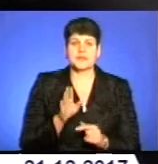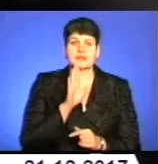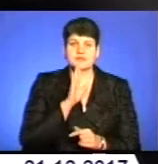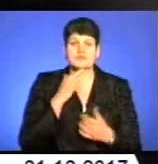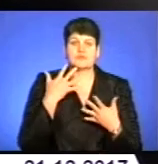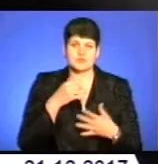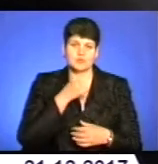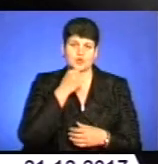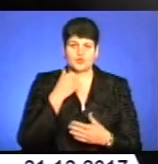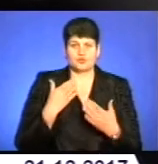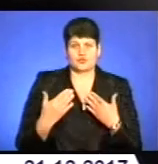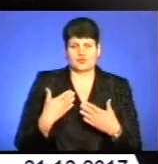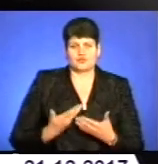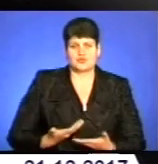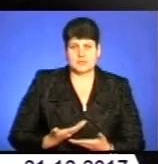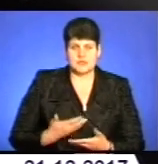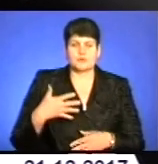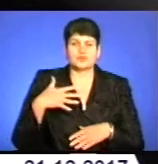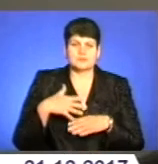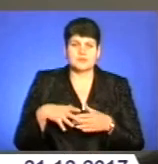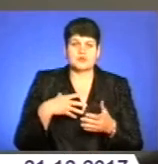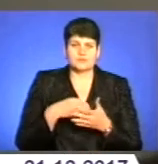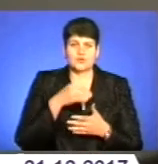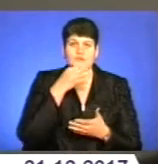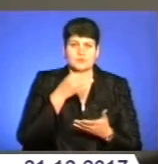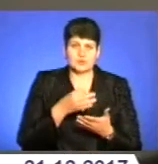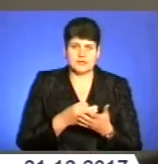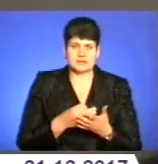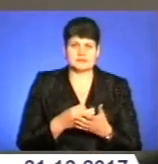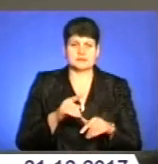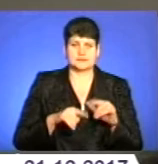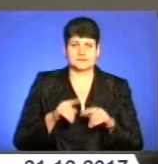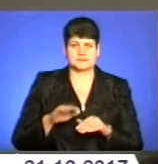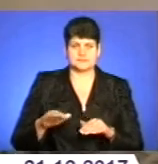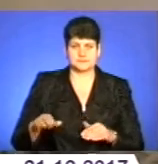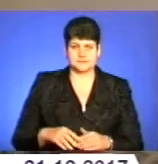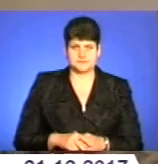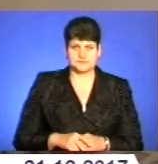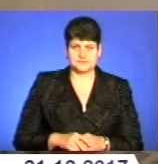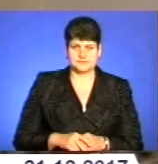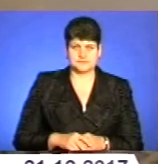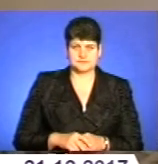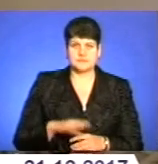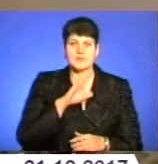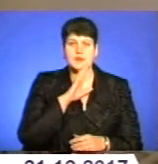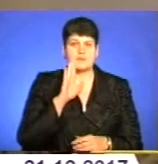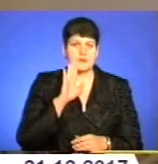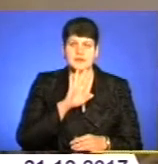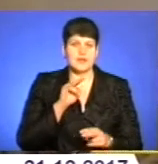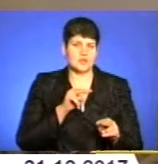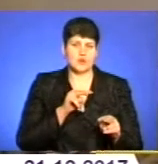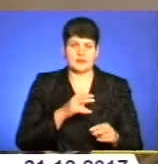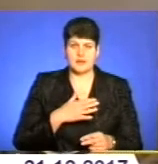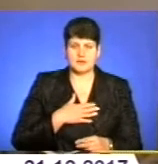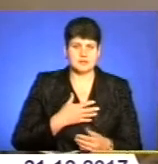вже по-дорослому ставиться до життя, усвідомлюючи свою відповідальність за найрідніших. Мама не доглядала за нами